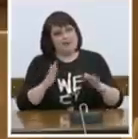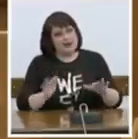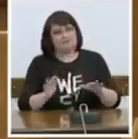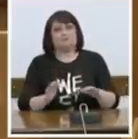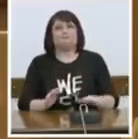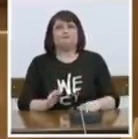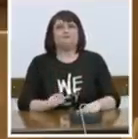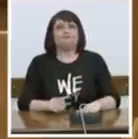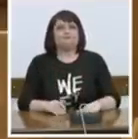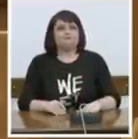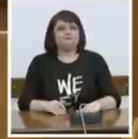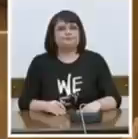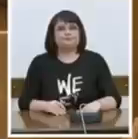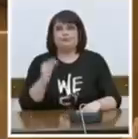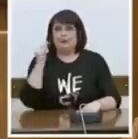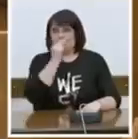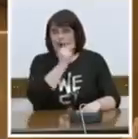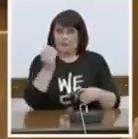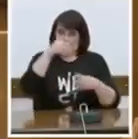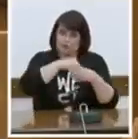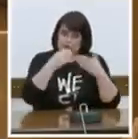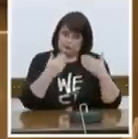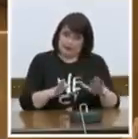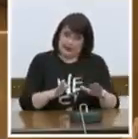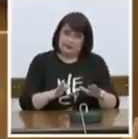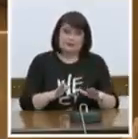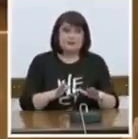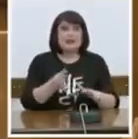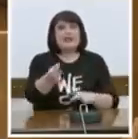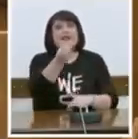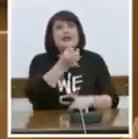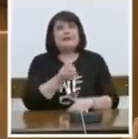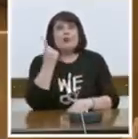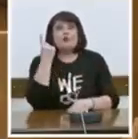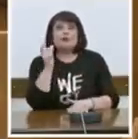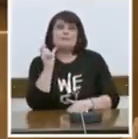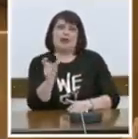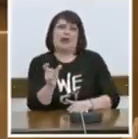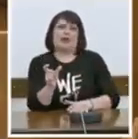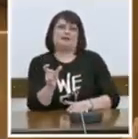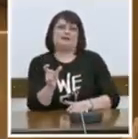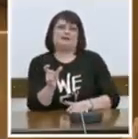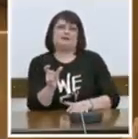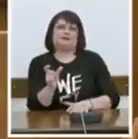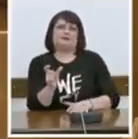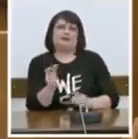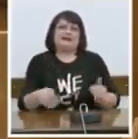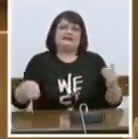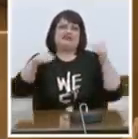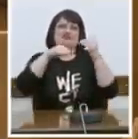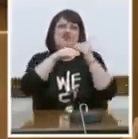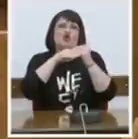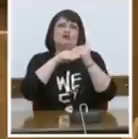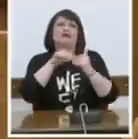συμπεριλαμβανομένου του Πρωθυπουργού. Λέξη δεν υπόθηκε για την ισότητα των